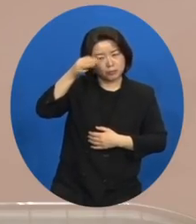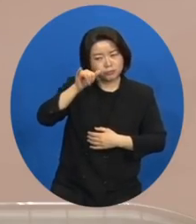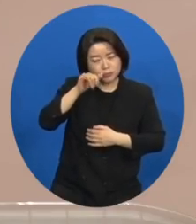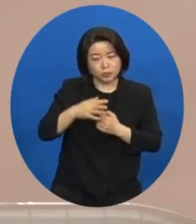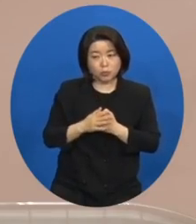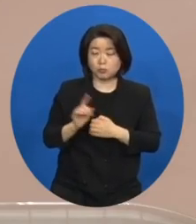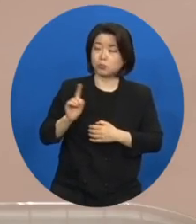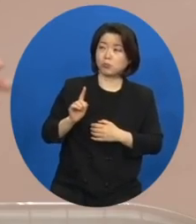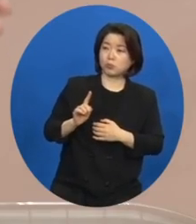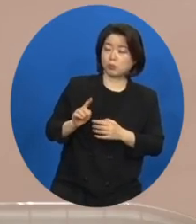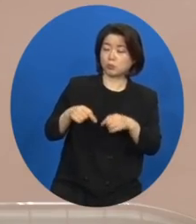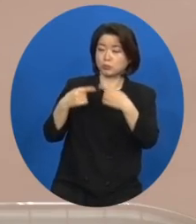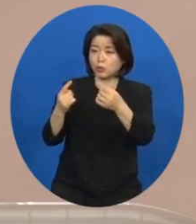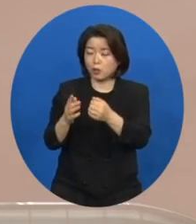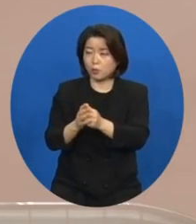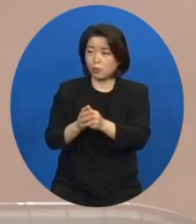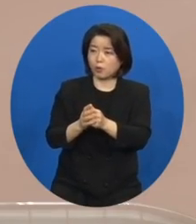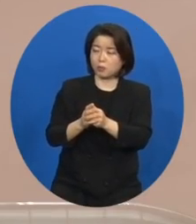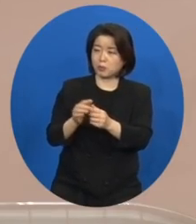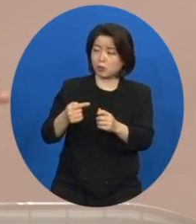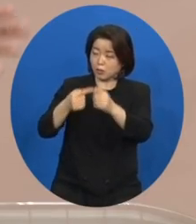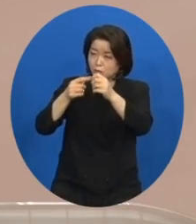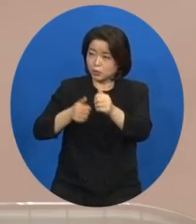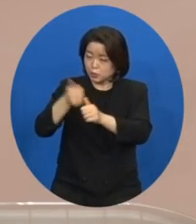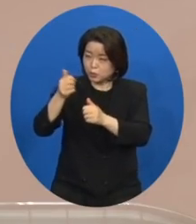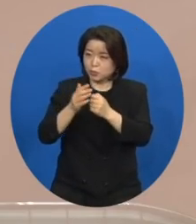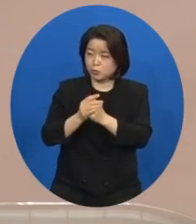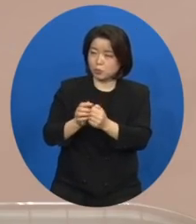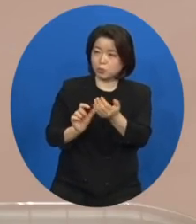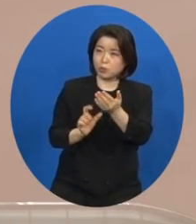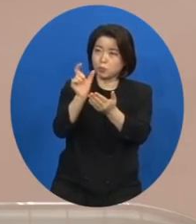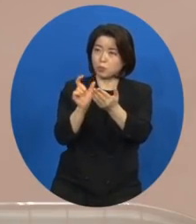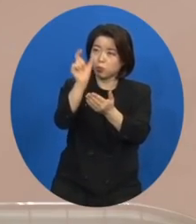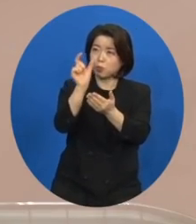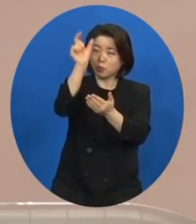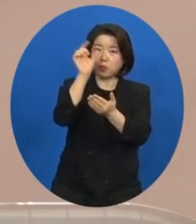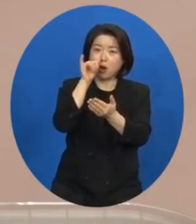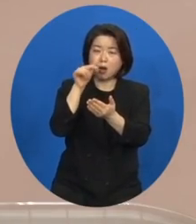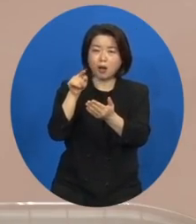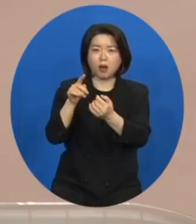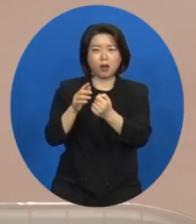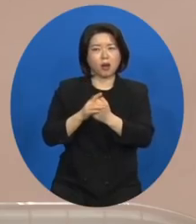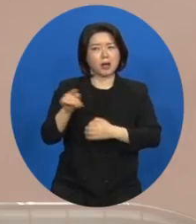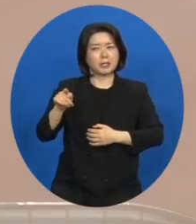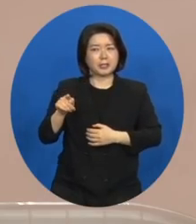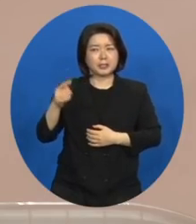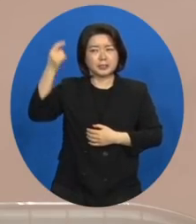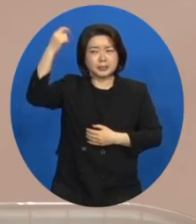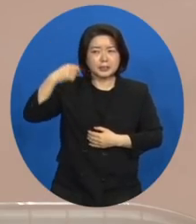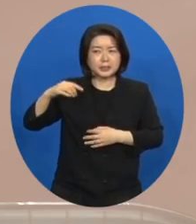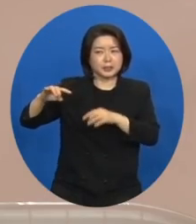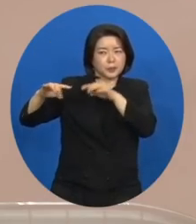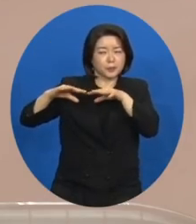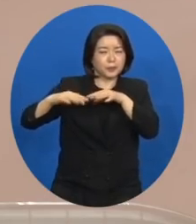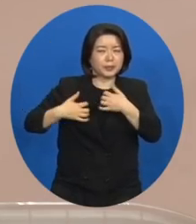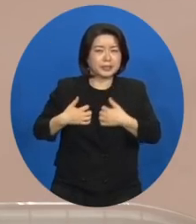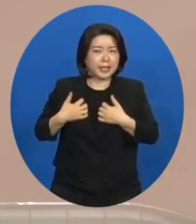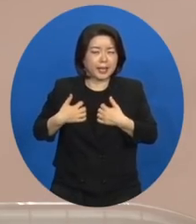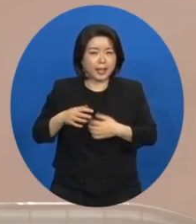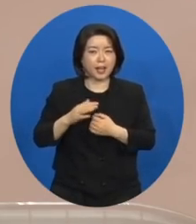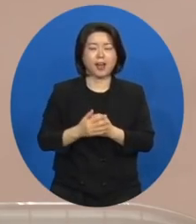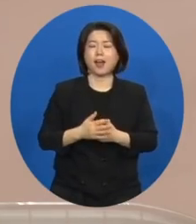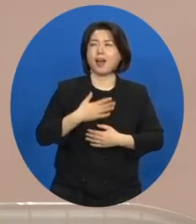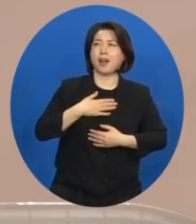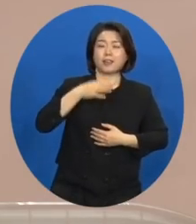일이고 그러다 보니까 랭킹 올라가고 그 대회나 분석하고 그러니까 뭔가 거기서 느껴지는 어떤 쾌감이 있어요 아내가 인정받고